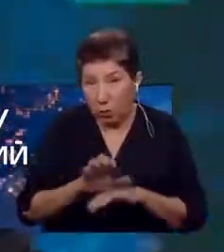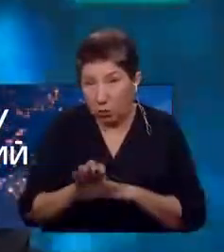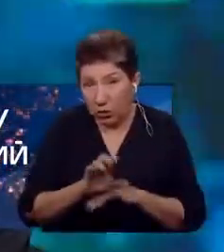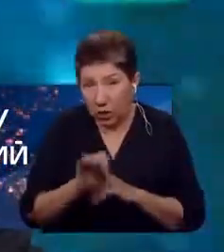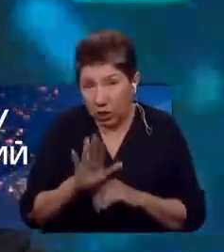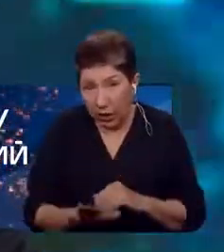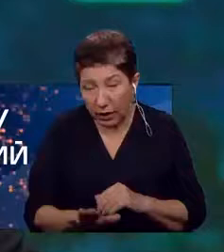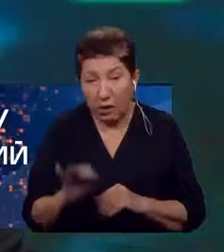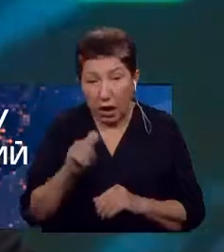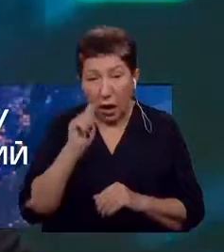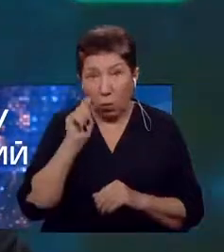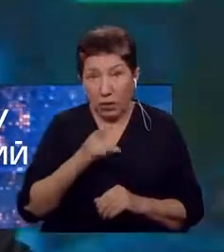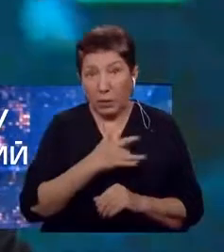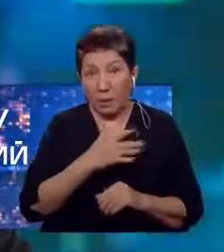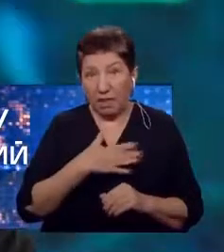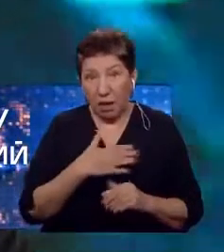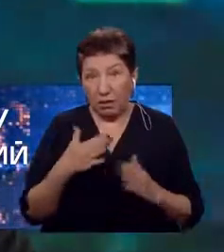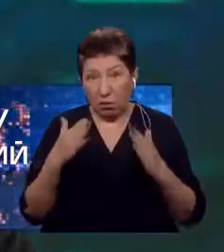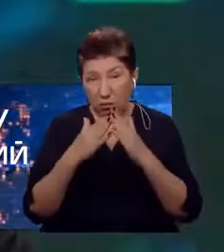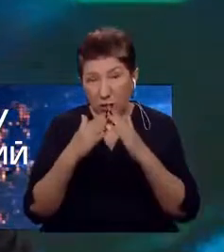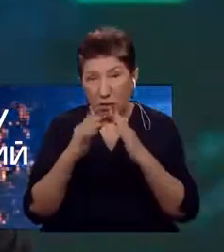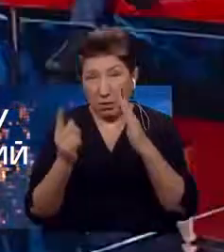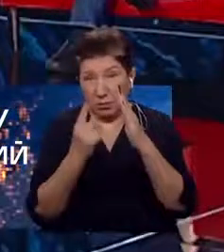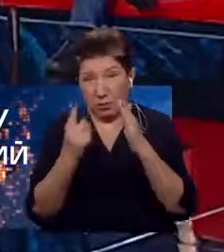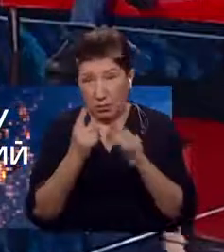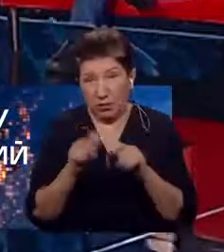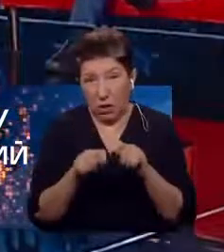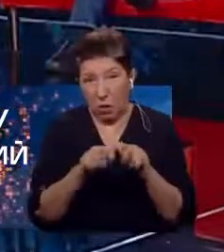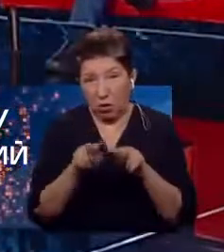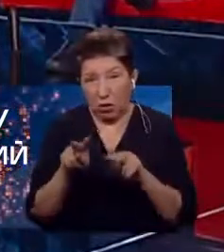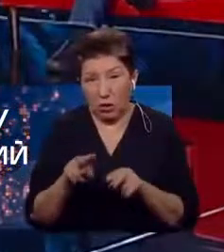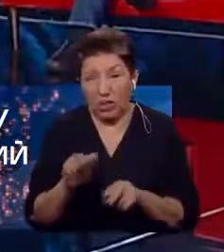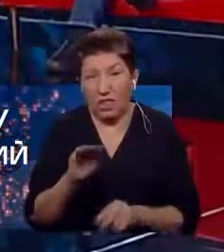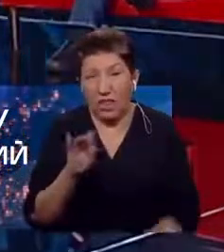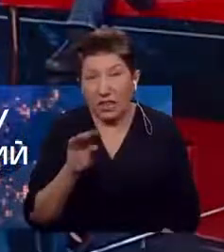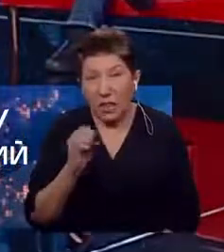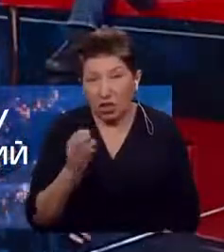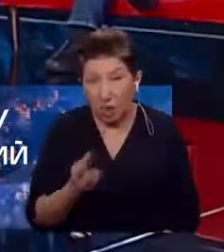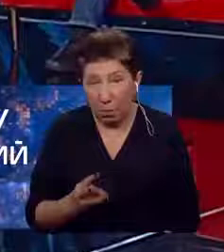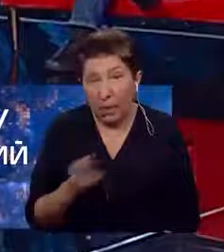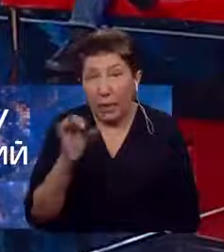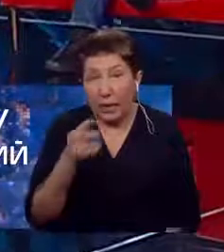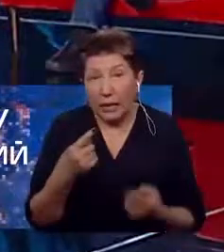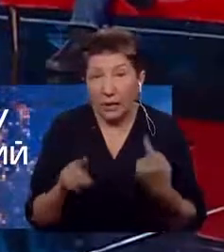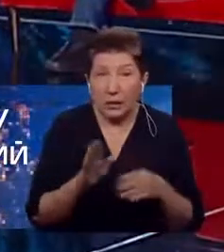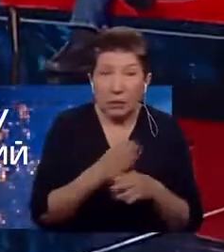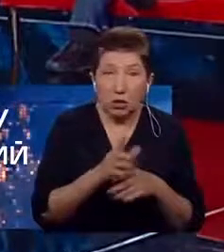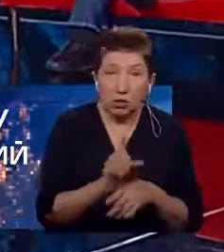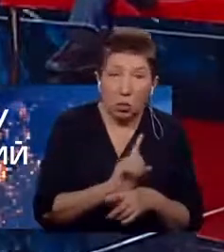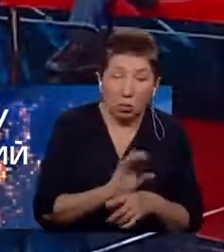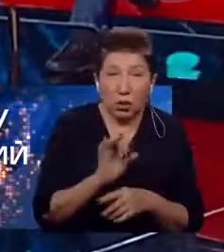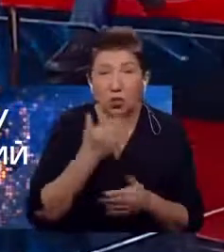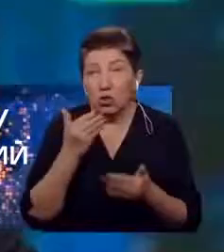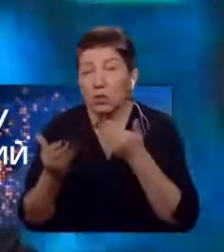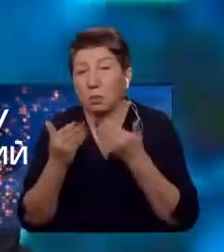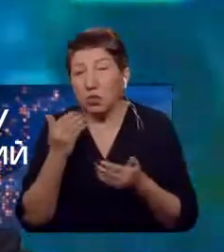а в Україні це приватні газбути, які контролюються всебічці паном Фірташем. І різниця між нормою і тим, що спожив